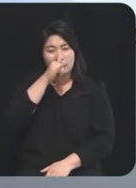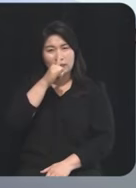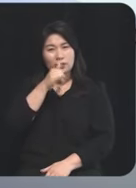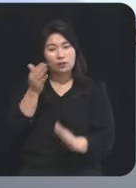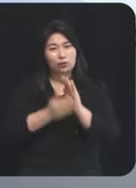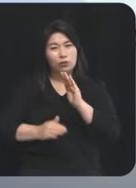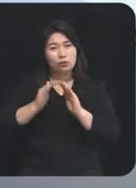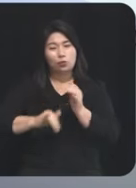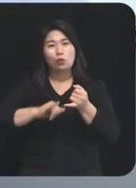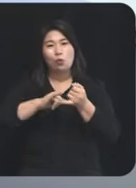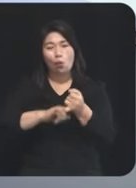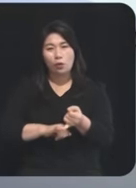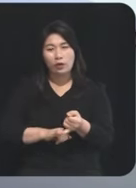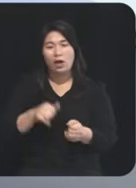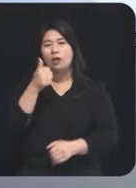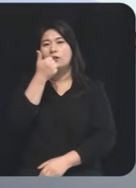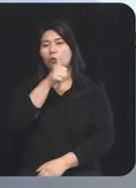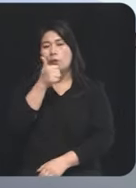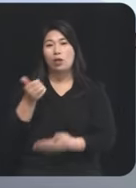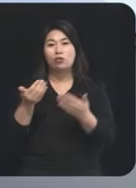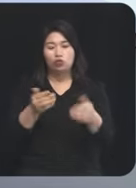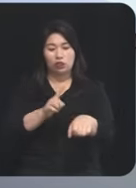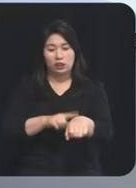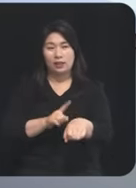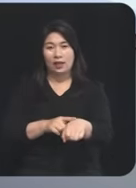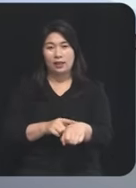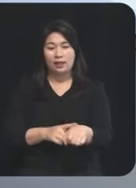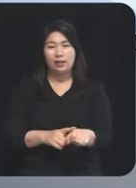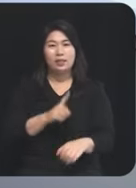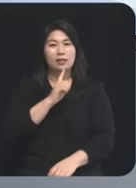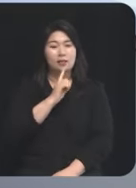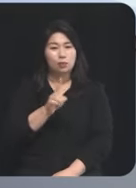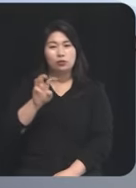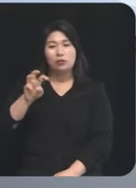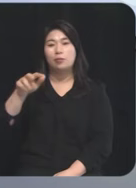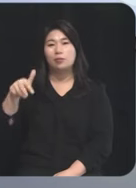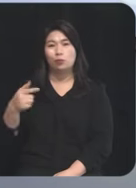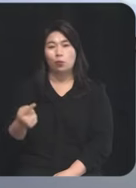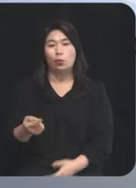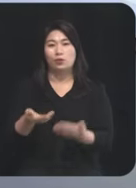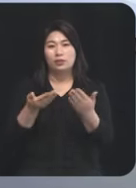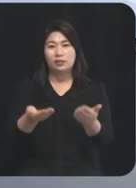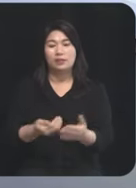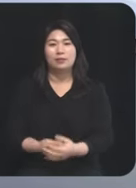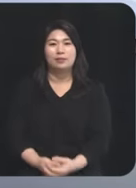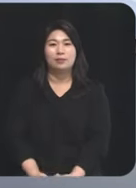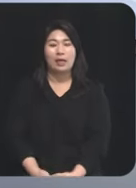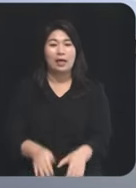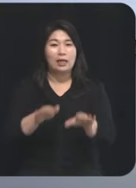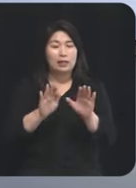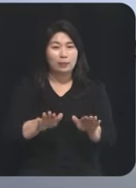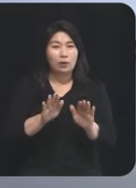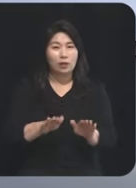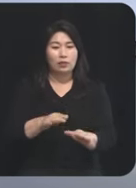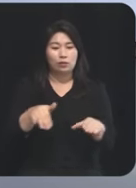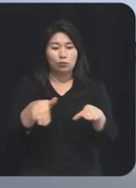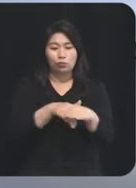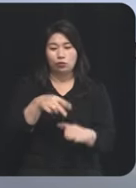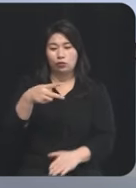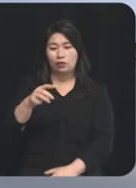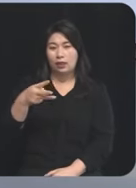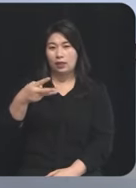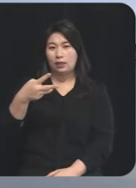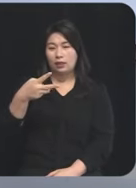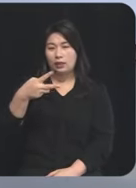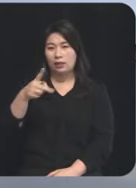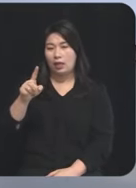드릴 수 있는 시간을 드리도록 하겠습니다. 1분 30초 드리도록 하겠습니다. 이번에는 문대림 후보